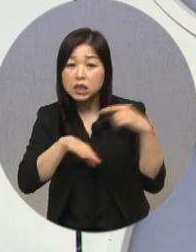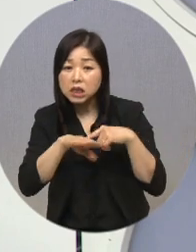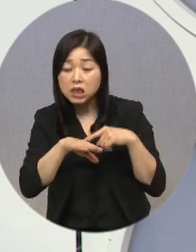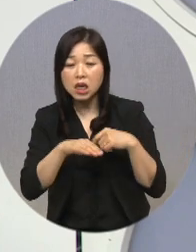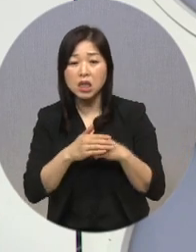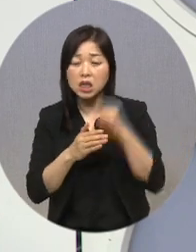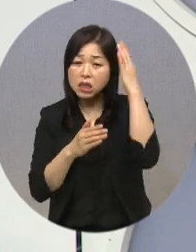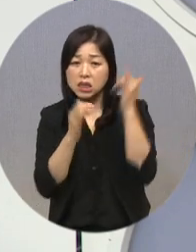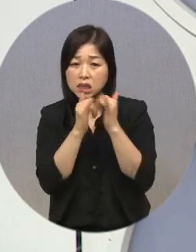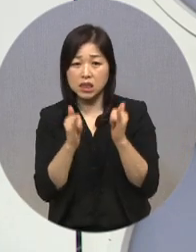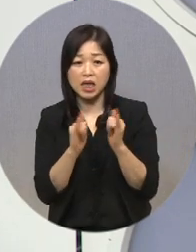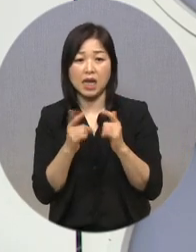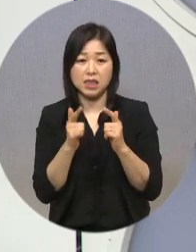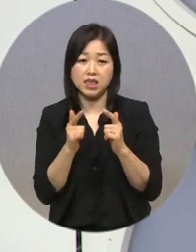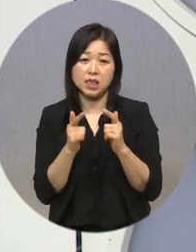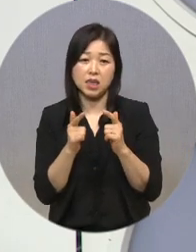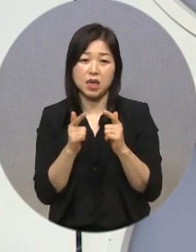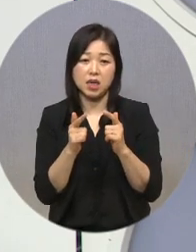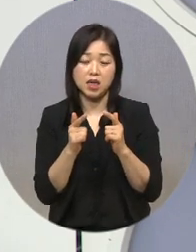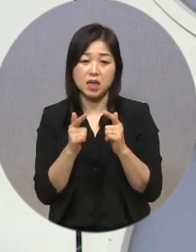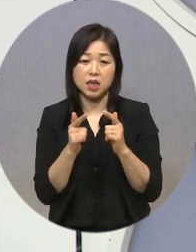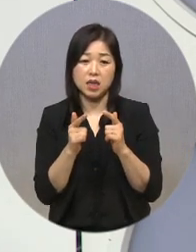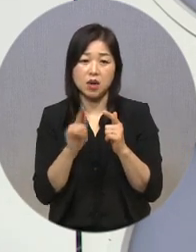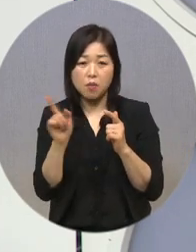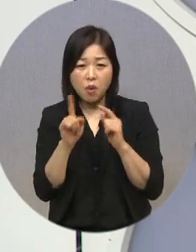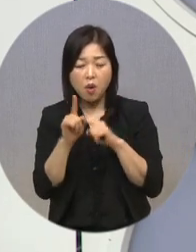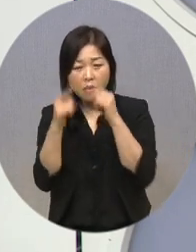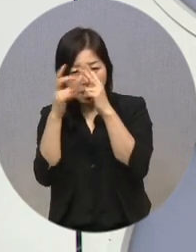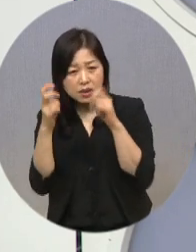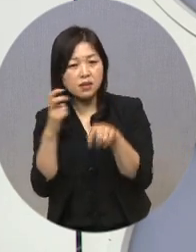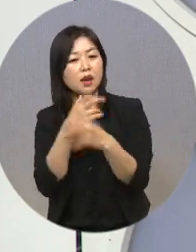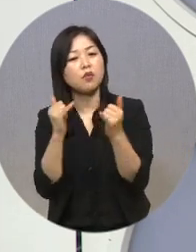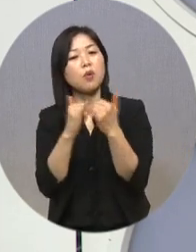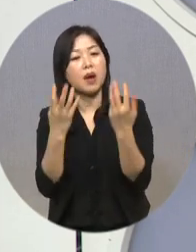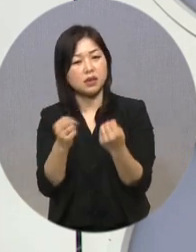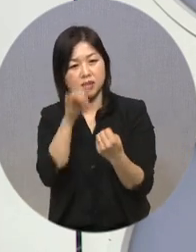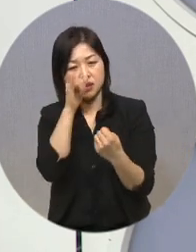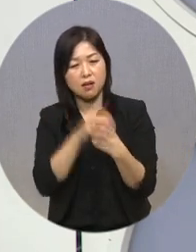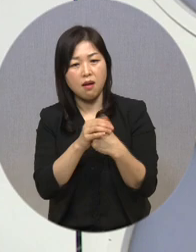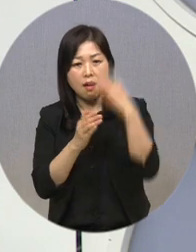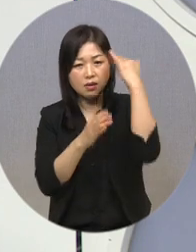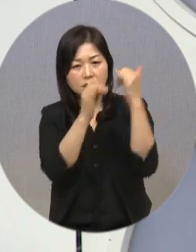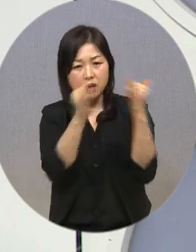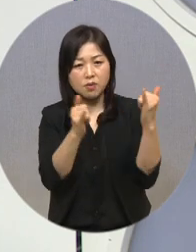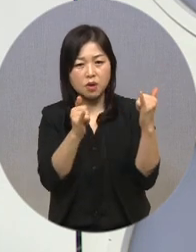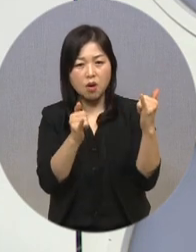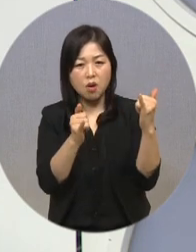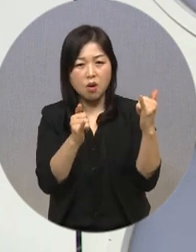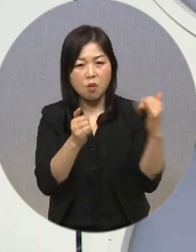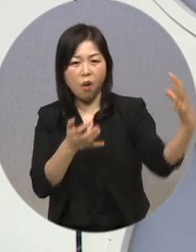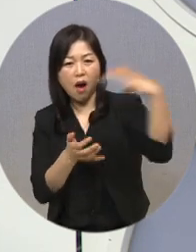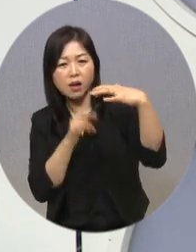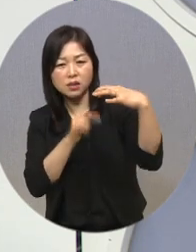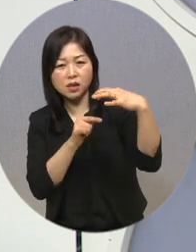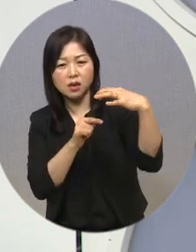흑인 동네, 완전히 흑인 아니지만 멕시칸도 많고. 그러니까 흑인이 와서 라이엇을 언제 알았지. 누가 뭐